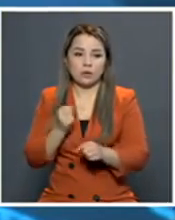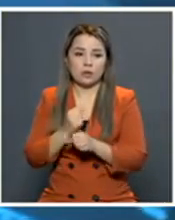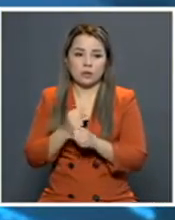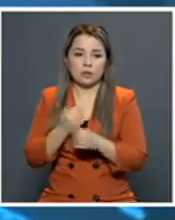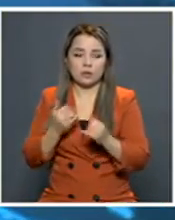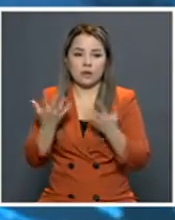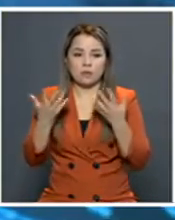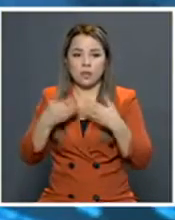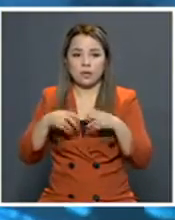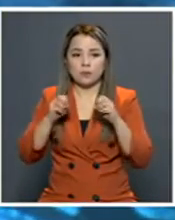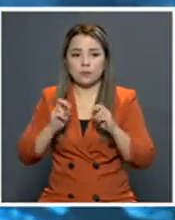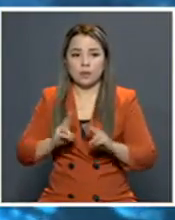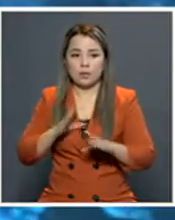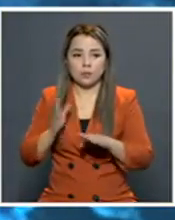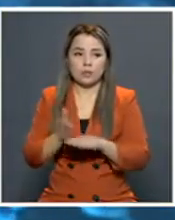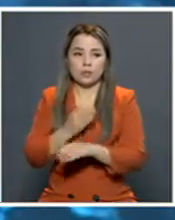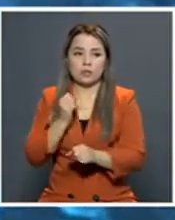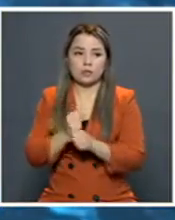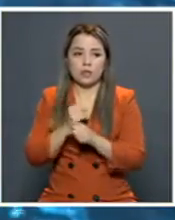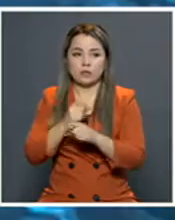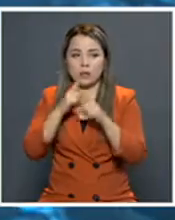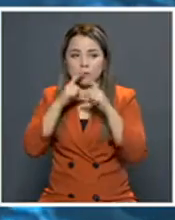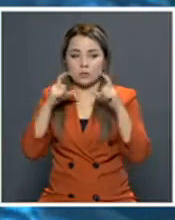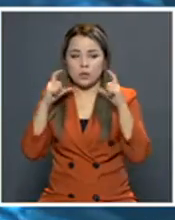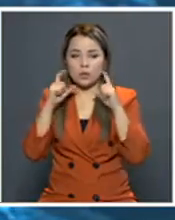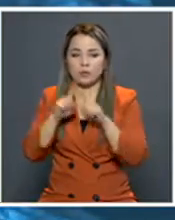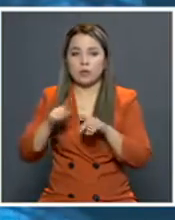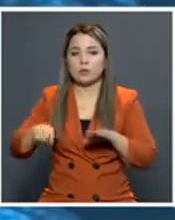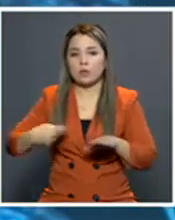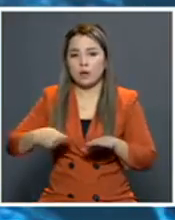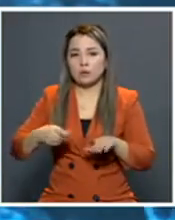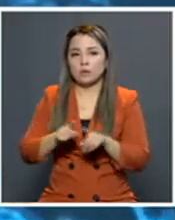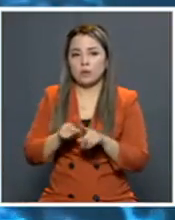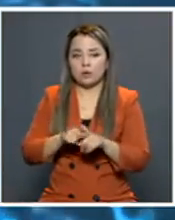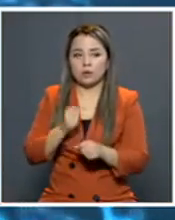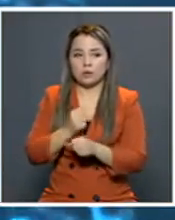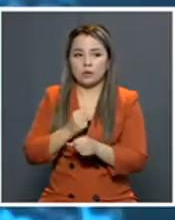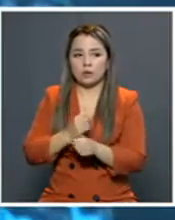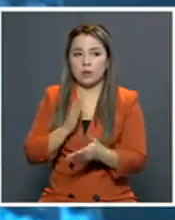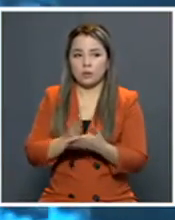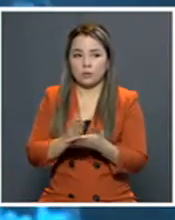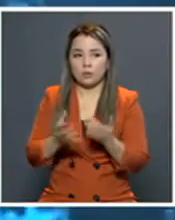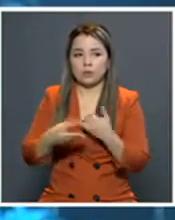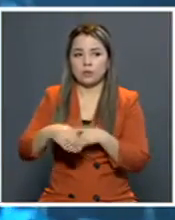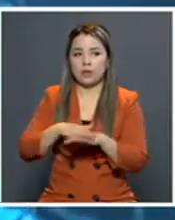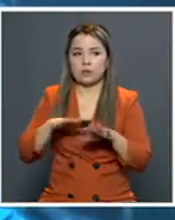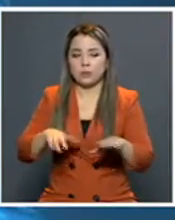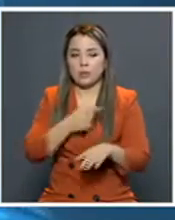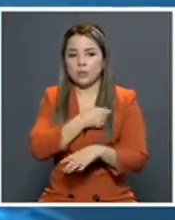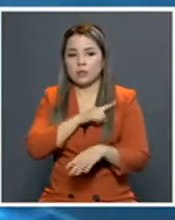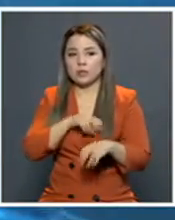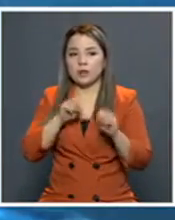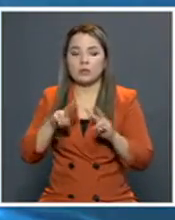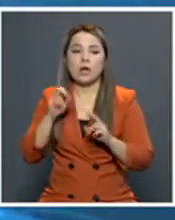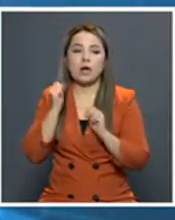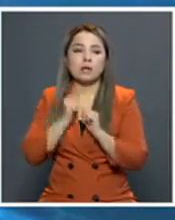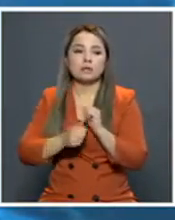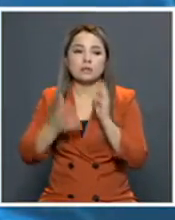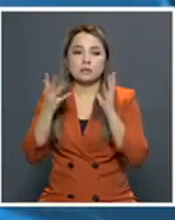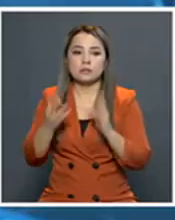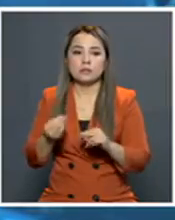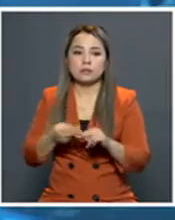мамандар автоматты станок желісінен бөлек бетперделерді тігін машиналармен де тігіп жатыр. Аймақтағы медициналық мекемелер күн сайын осы